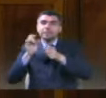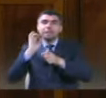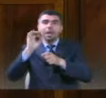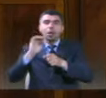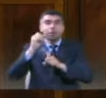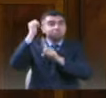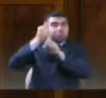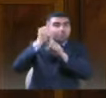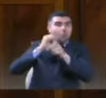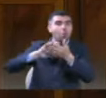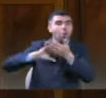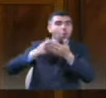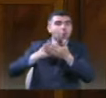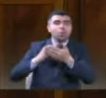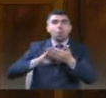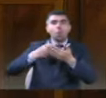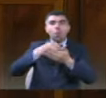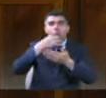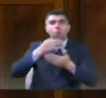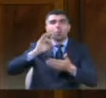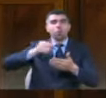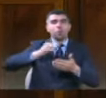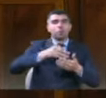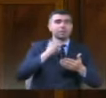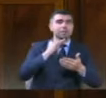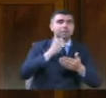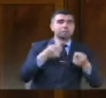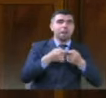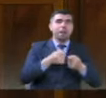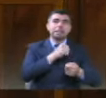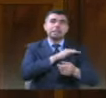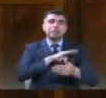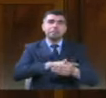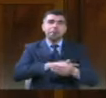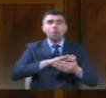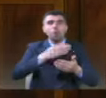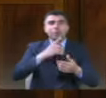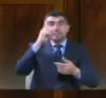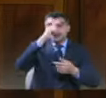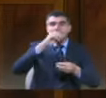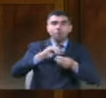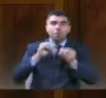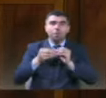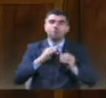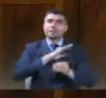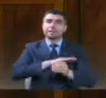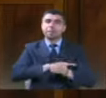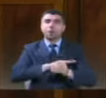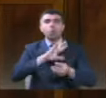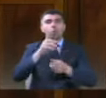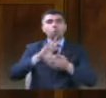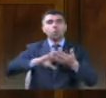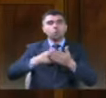أثبت جدارته وكفاءته وقدرته على الصمود في وجه التحديات. ونعتقد بأن المناسبة